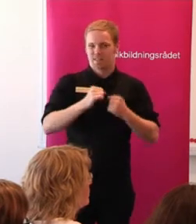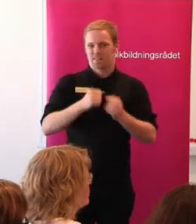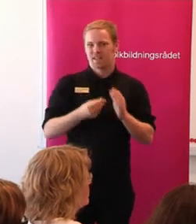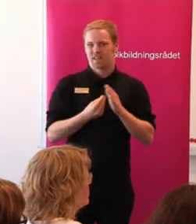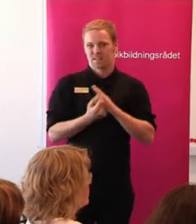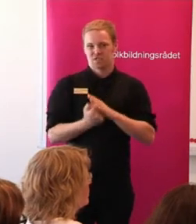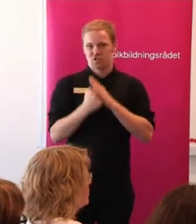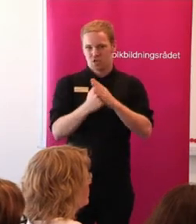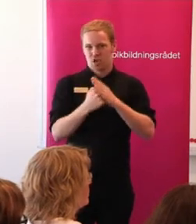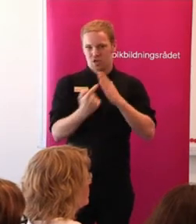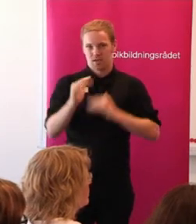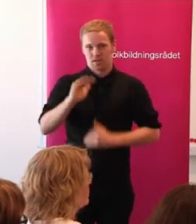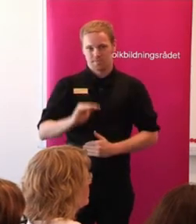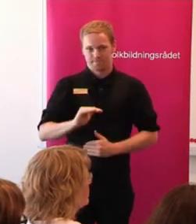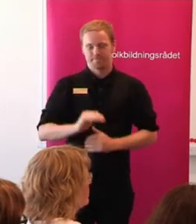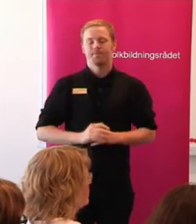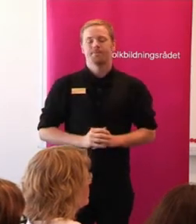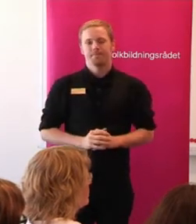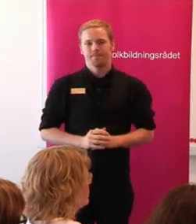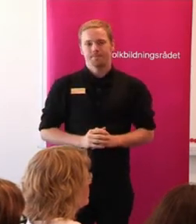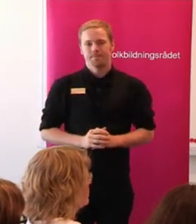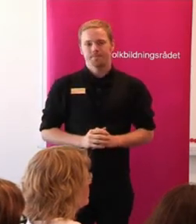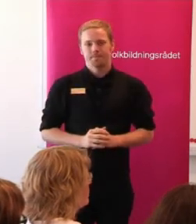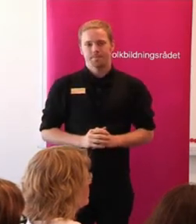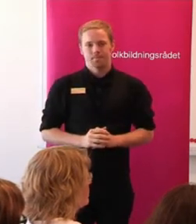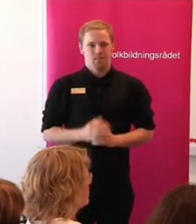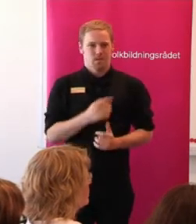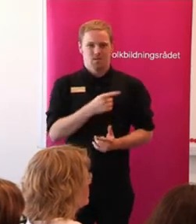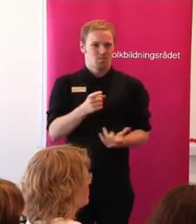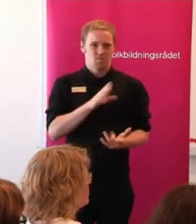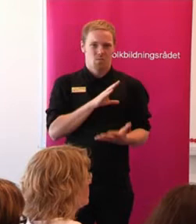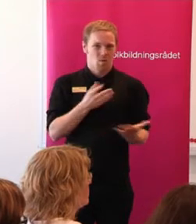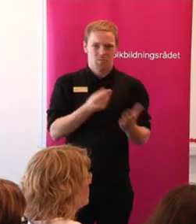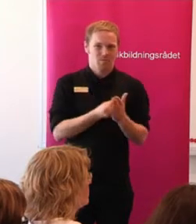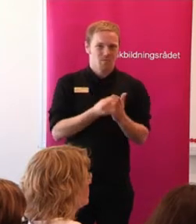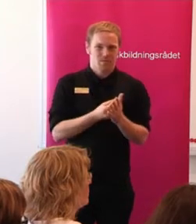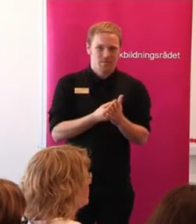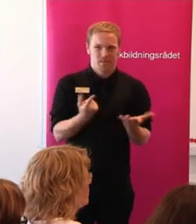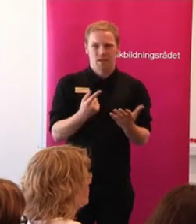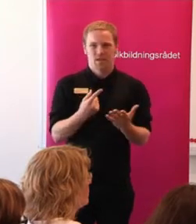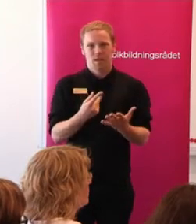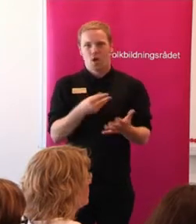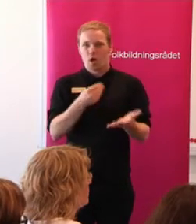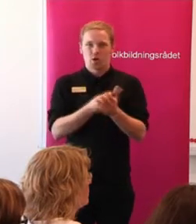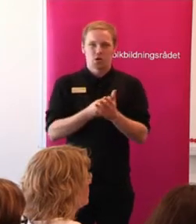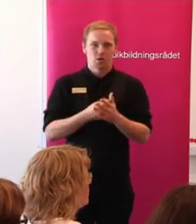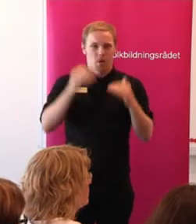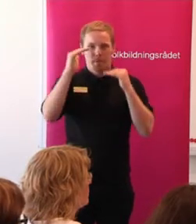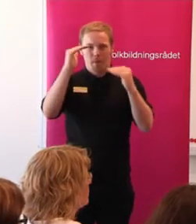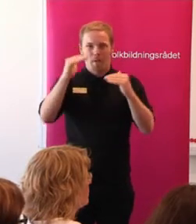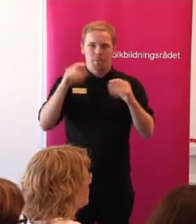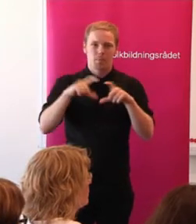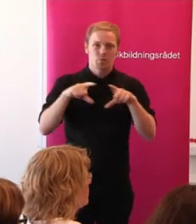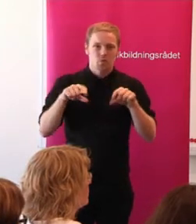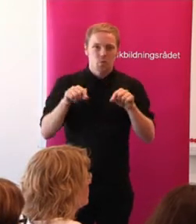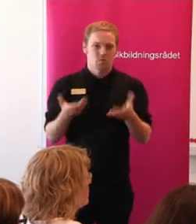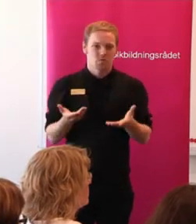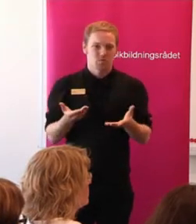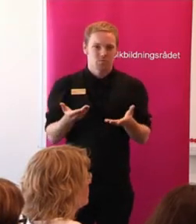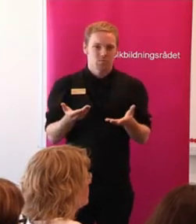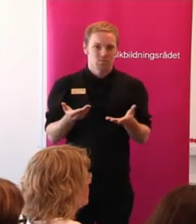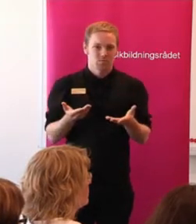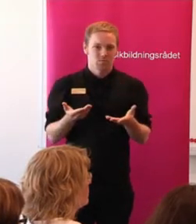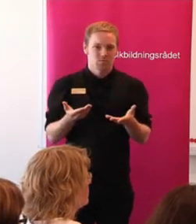lågt. Och de har inte råd med busskort. Då faller ju hela kedjan, det förstår ju